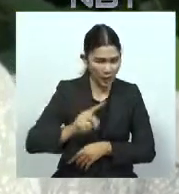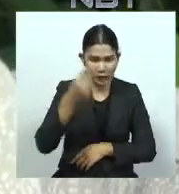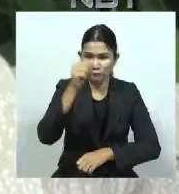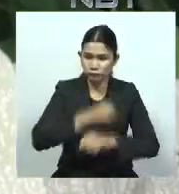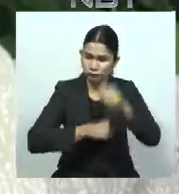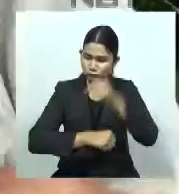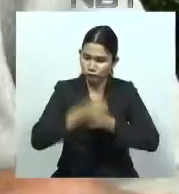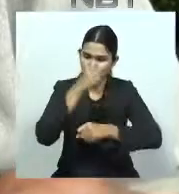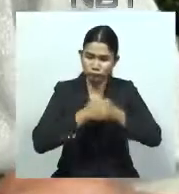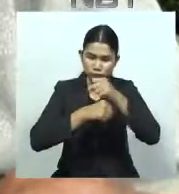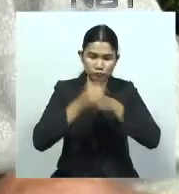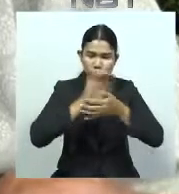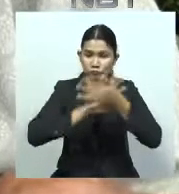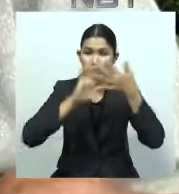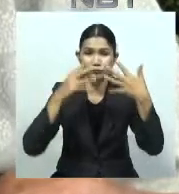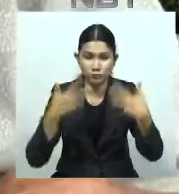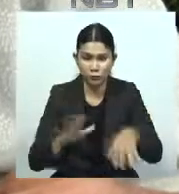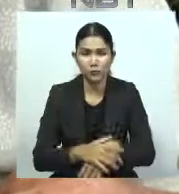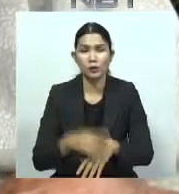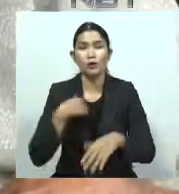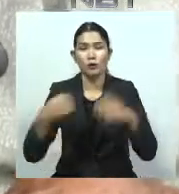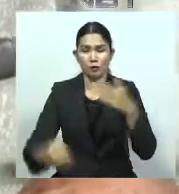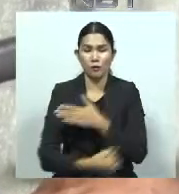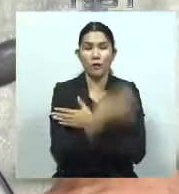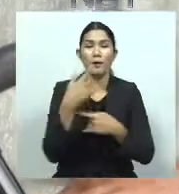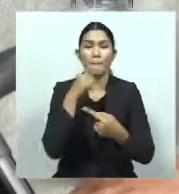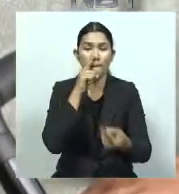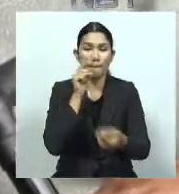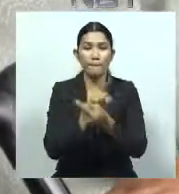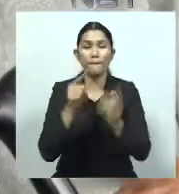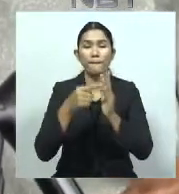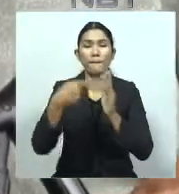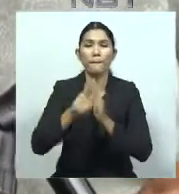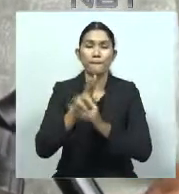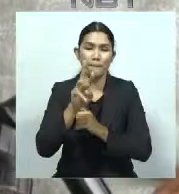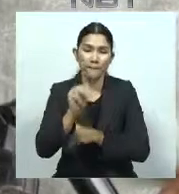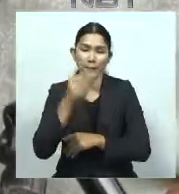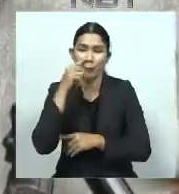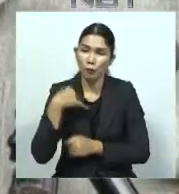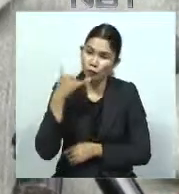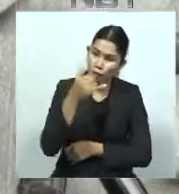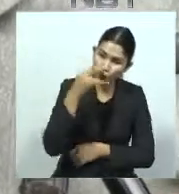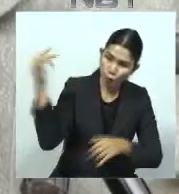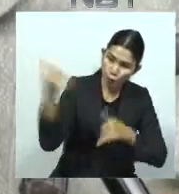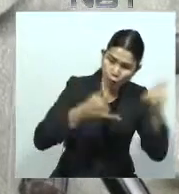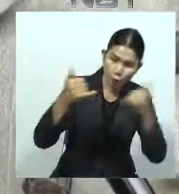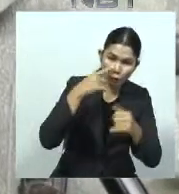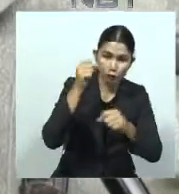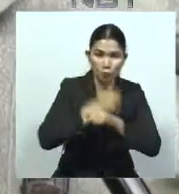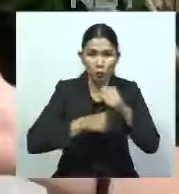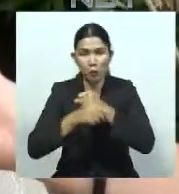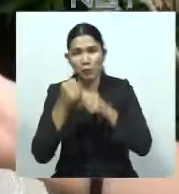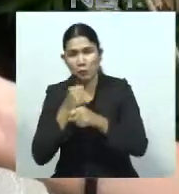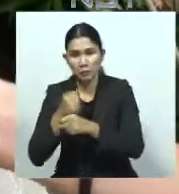างจนกระทั่งสร้างแล้วเสร็จและมีโอกาสเห็นพลเอกเปรมติดตามควบคุมการก่อสร้างอย่างเอาใจใส่ทุกรายละเอียดอีกด้ว